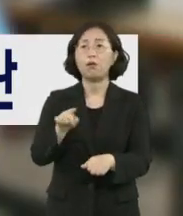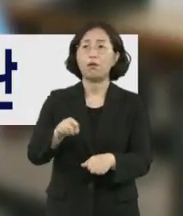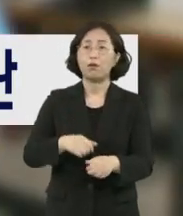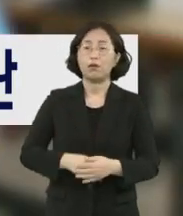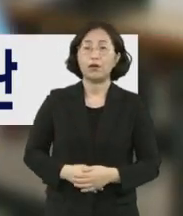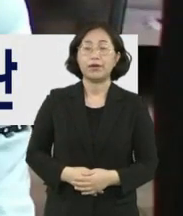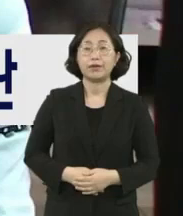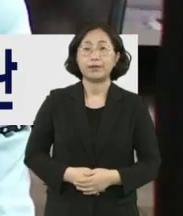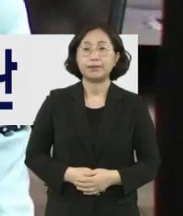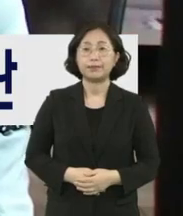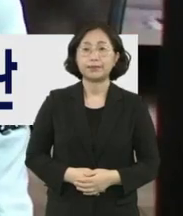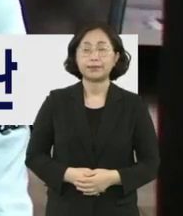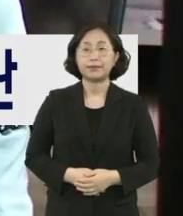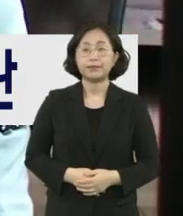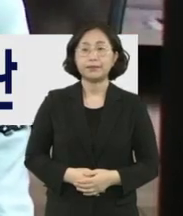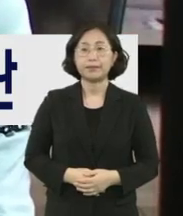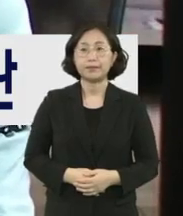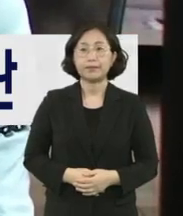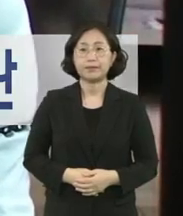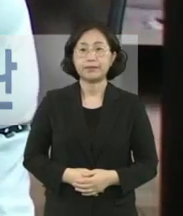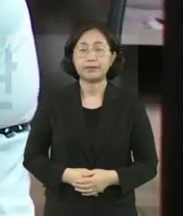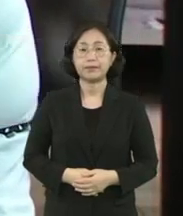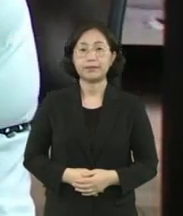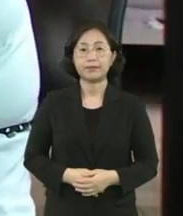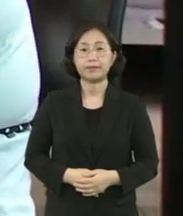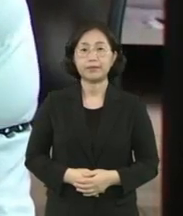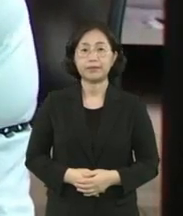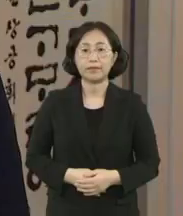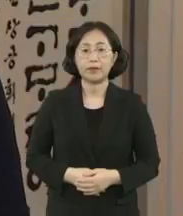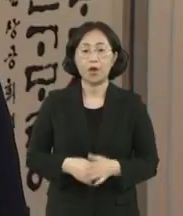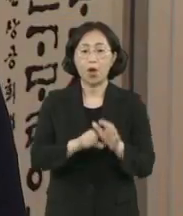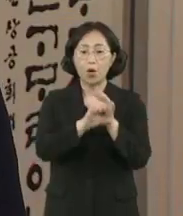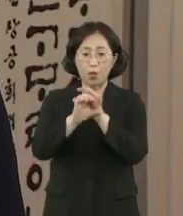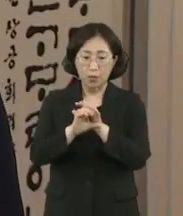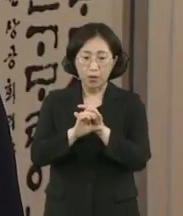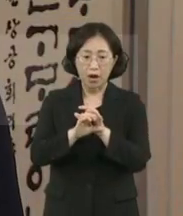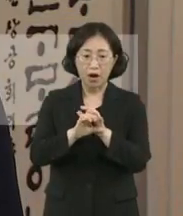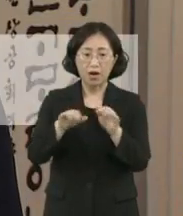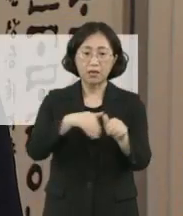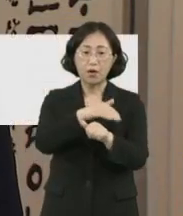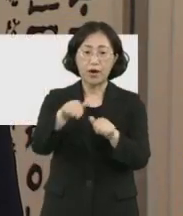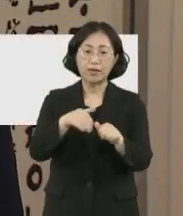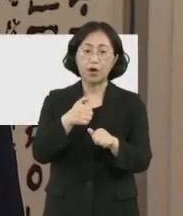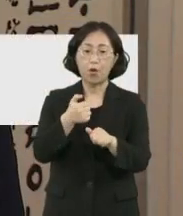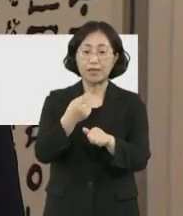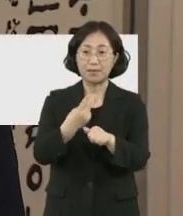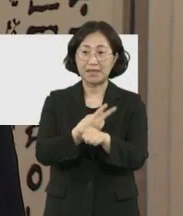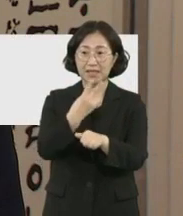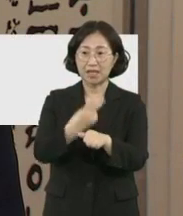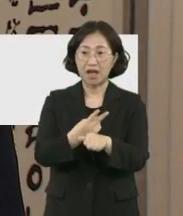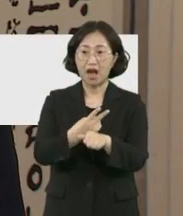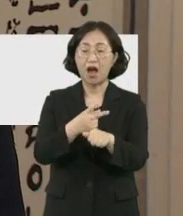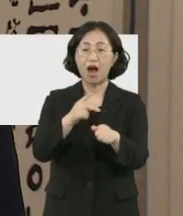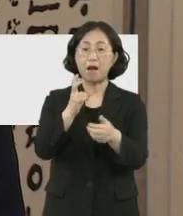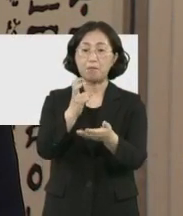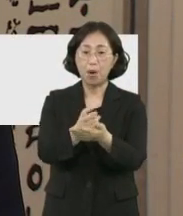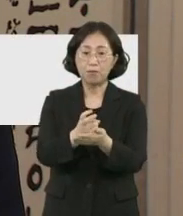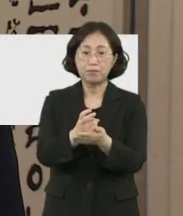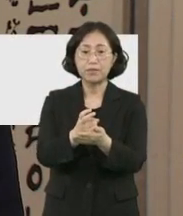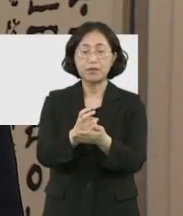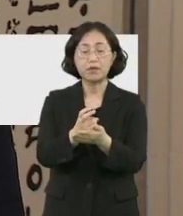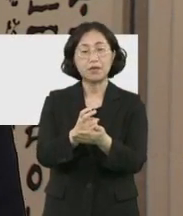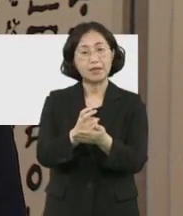마나한 탁상 행정이라고 불만을 터뜨리고 있습니다. 코로나 상황 하에서는 주 52시간 제도의 어떤